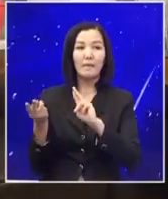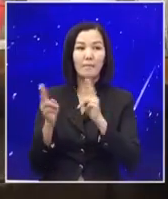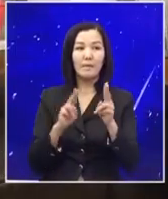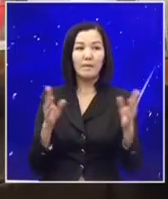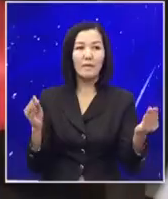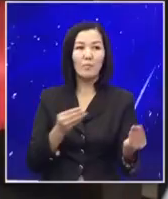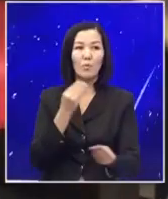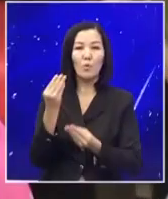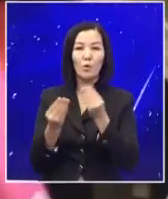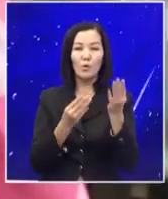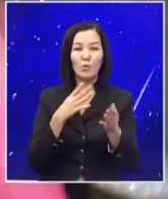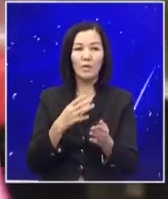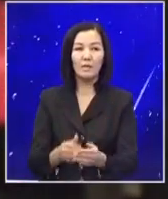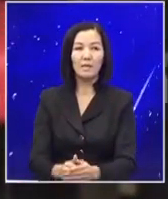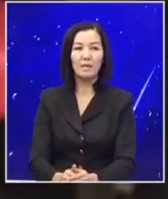ойын ойнады.